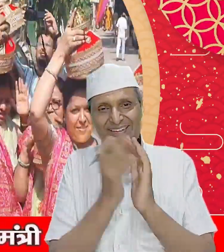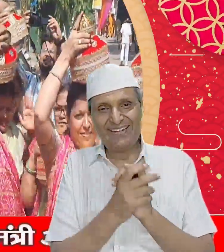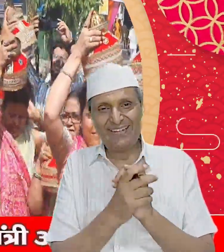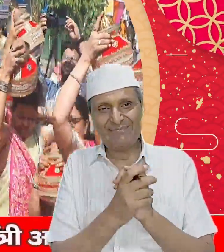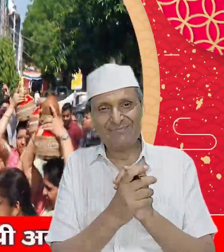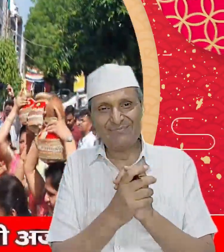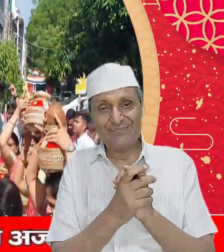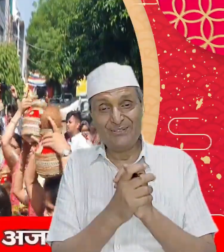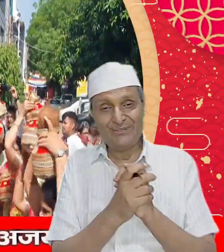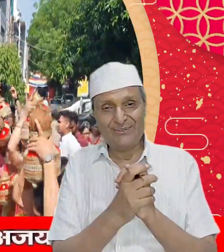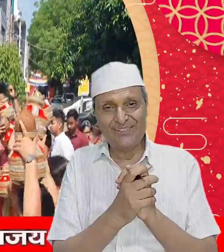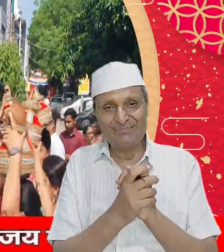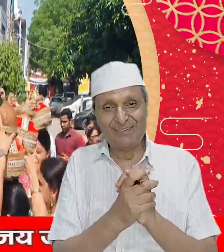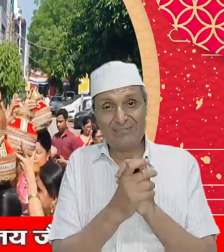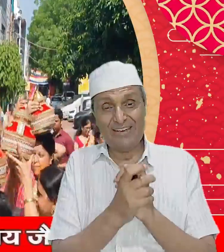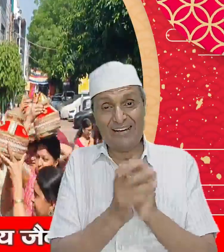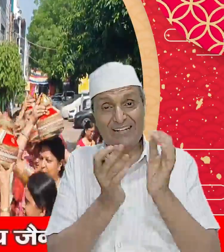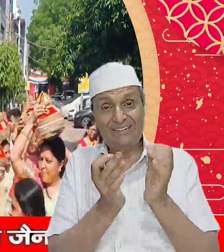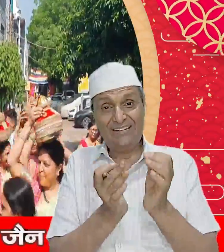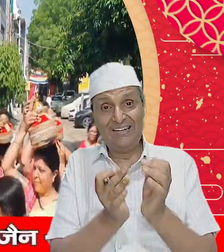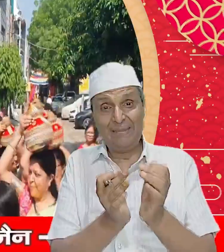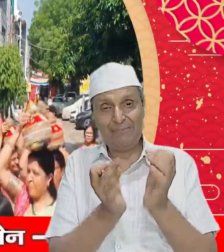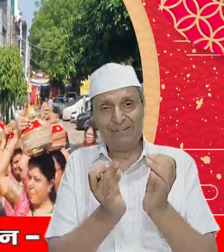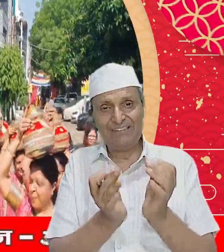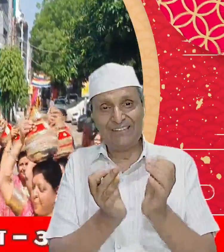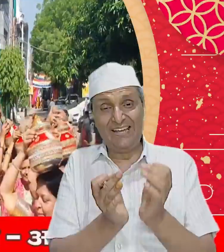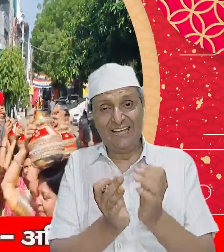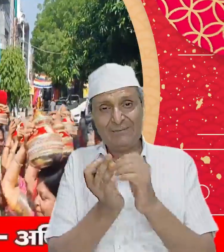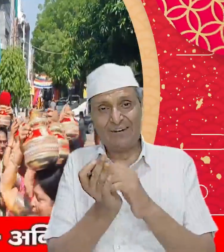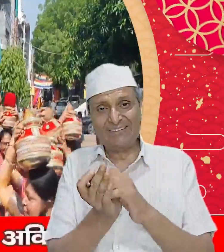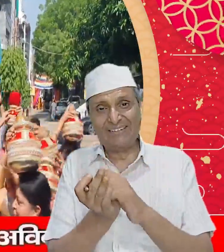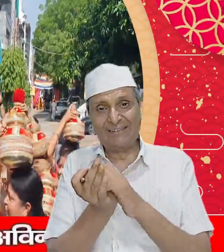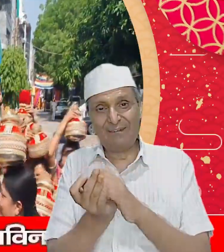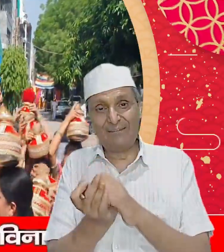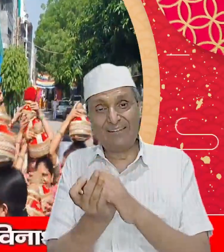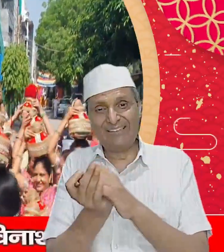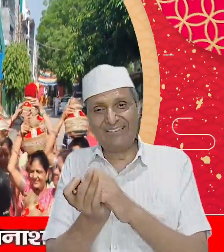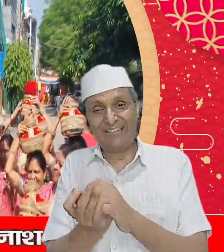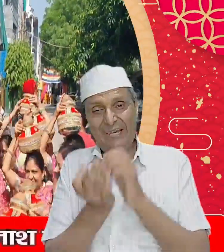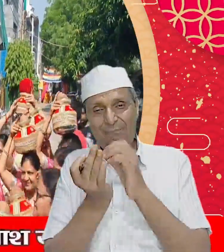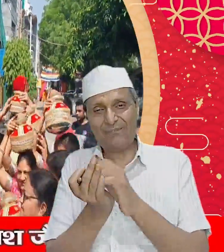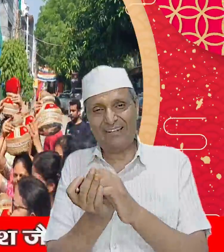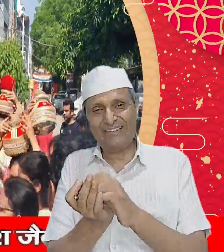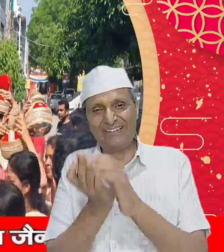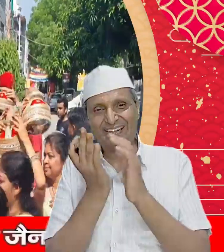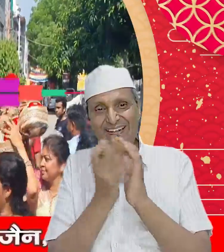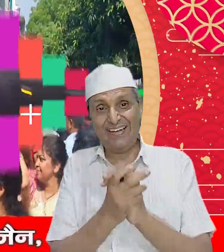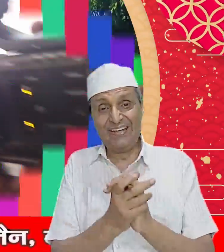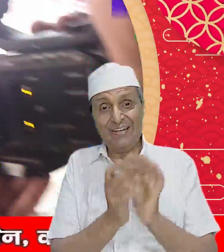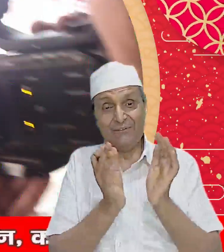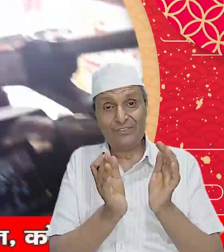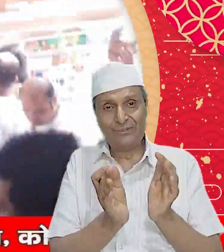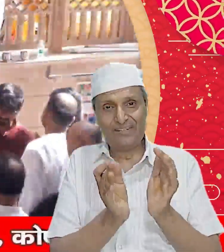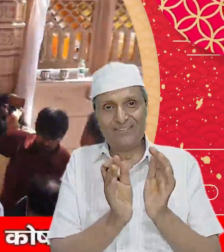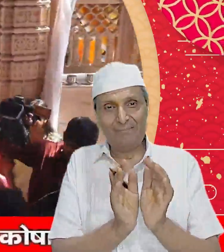यह दृश्य देख रहे हैं आप, सूरज मल विहार दिल्ली के प्रवेश के हैं, जब आचार्य वहां पर आचार्य श्री प्रवेश कर रहे